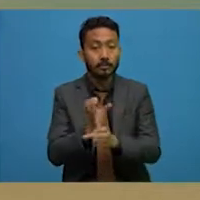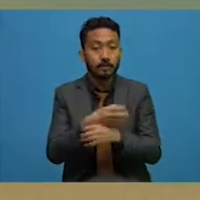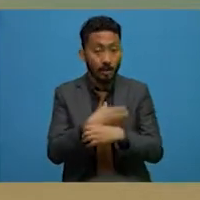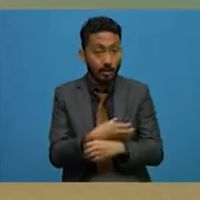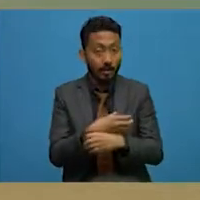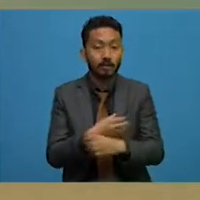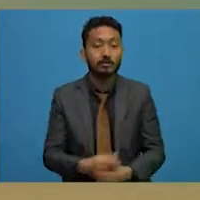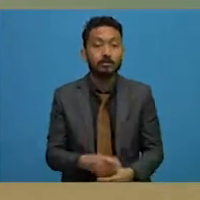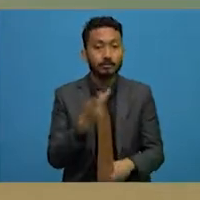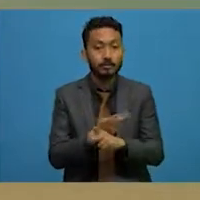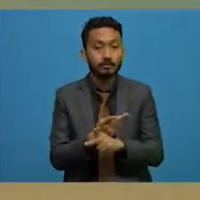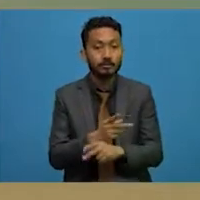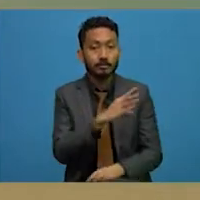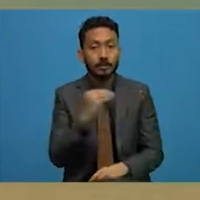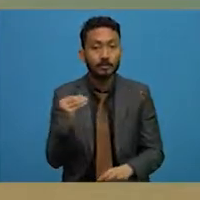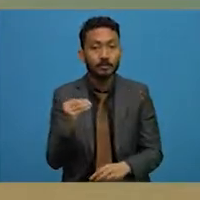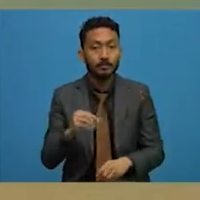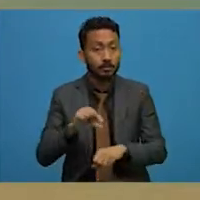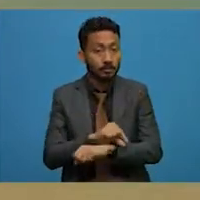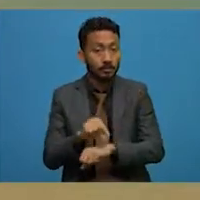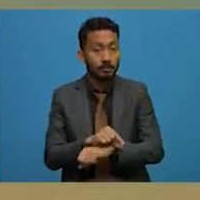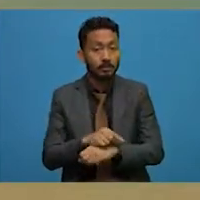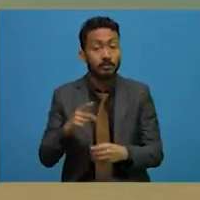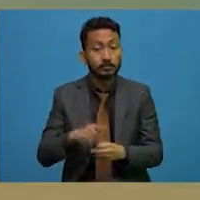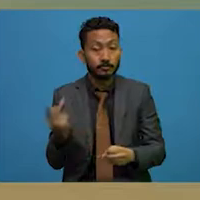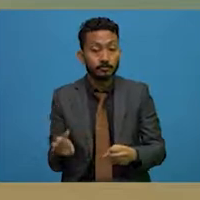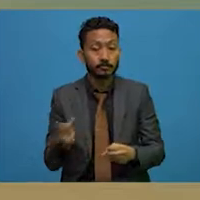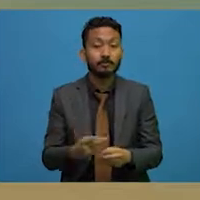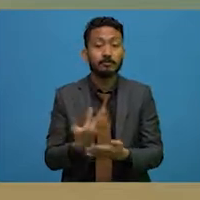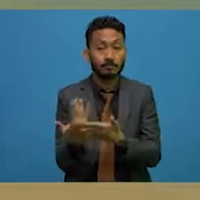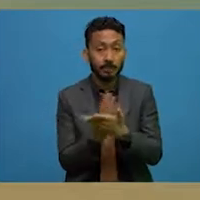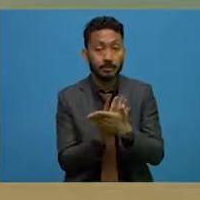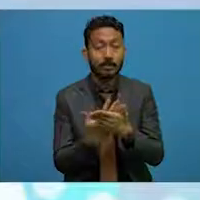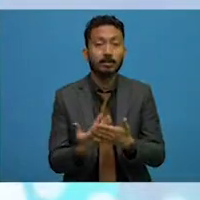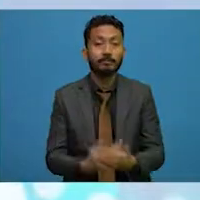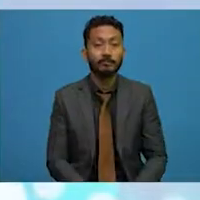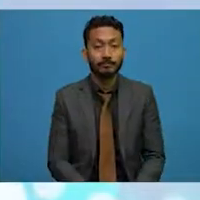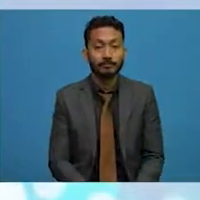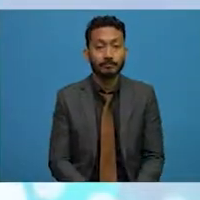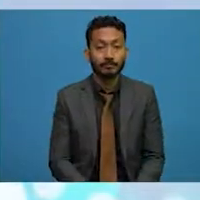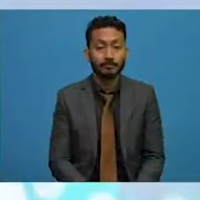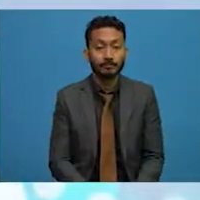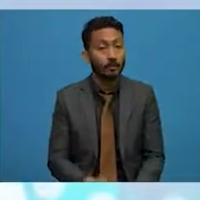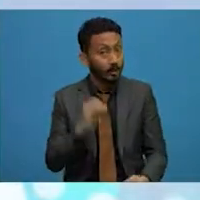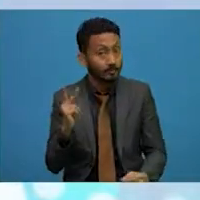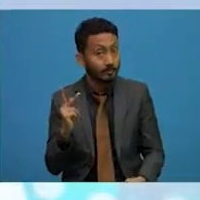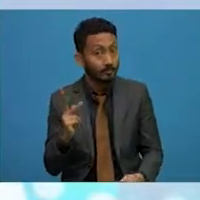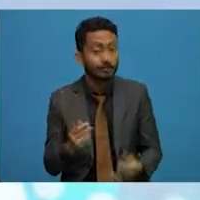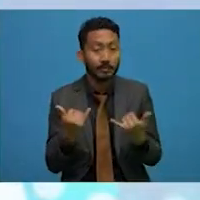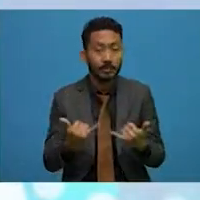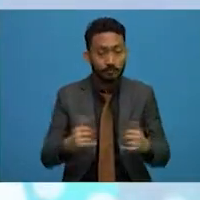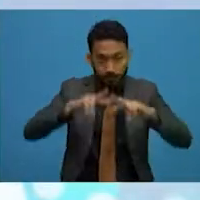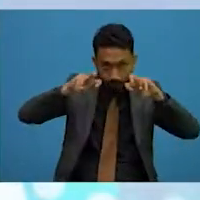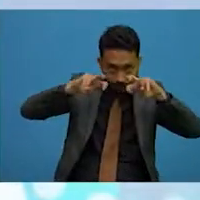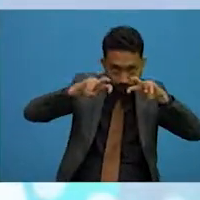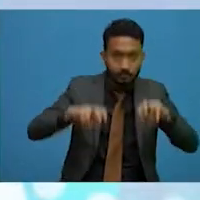mencipta, menyimpan dan menggunakan kandungan multimedia. Baiklah, mari kita pergi dengan